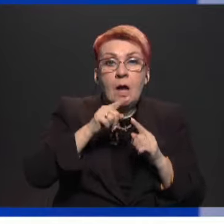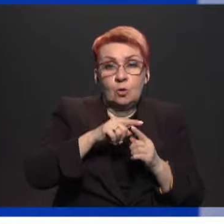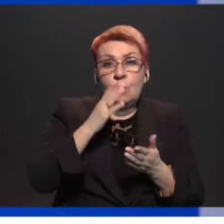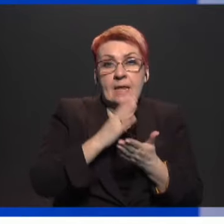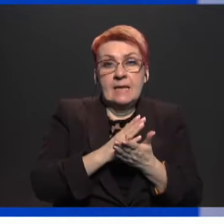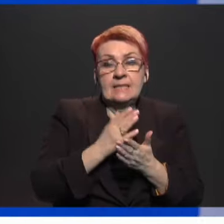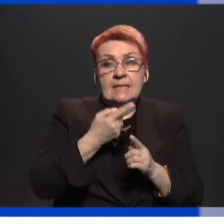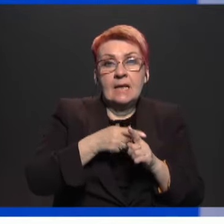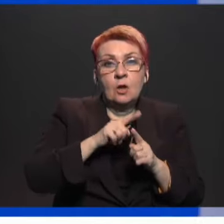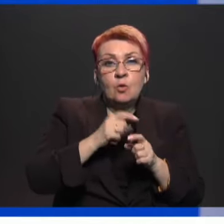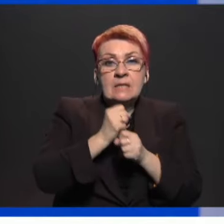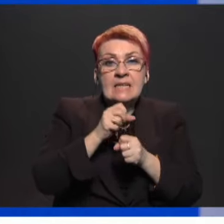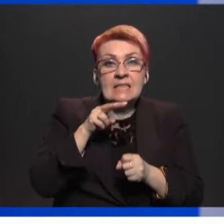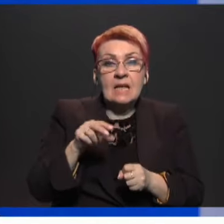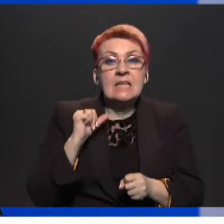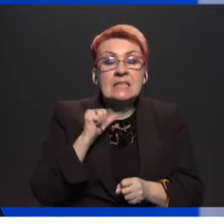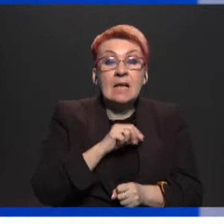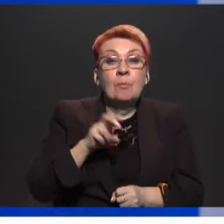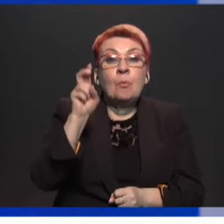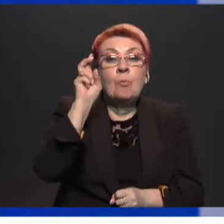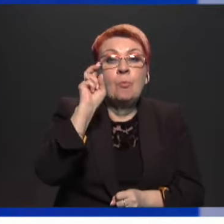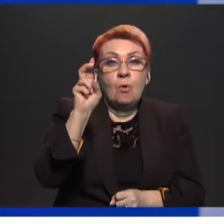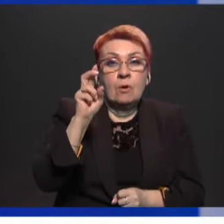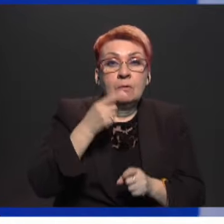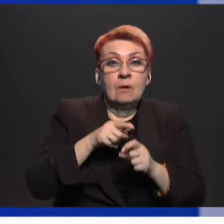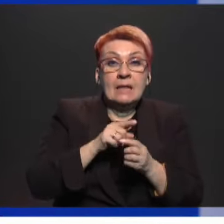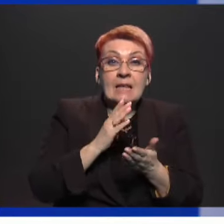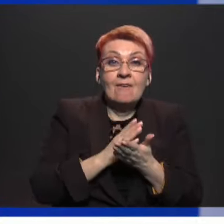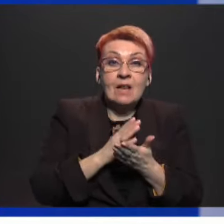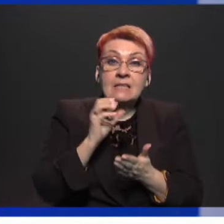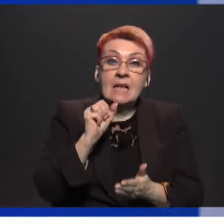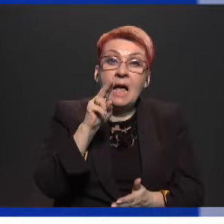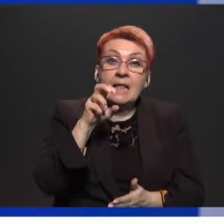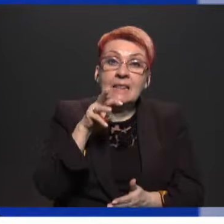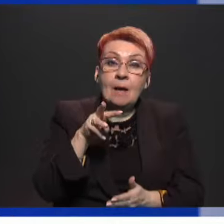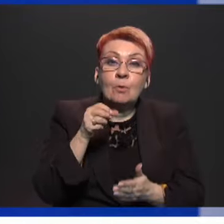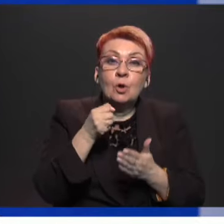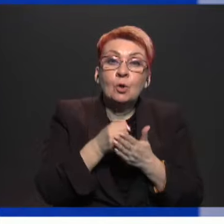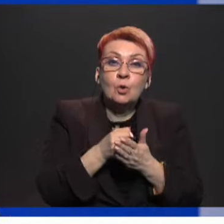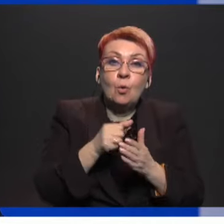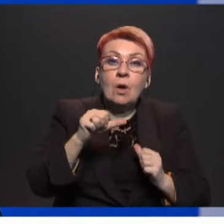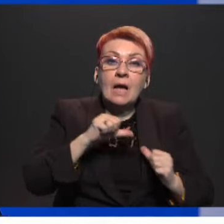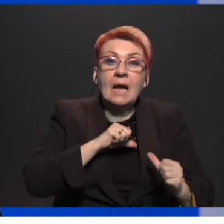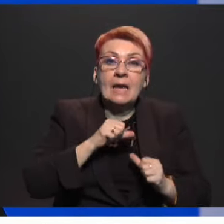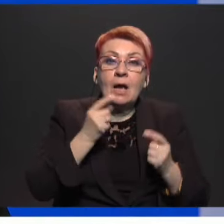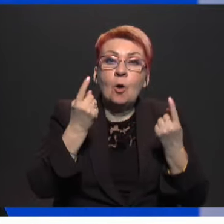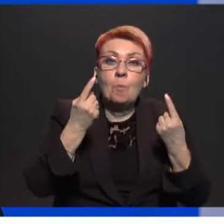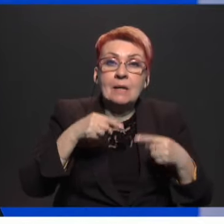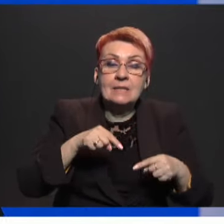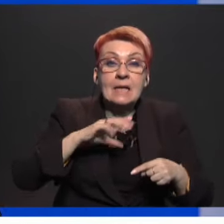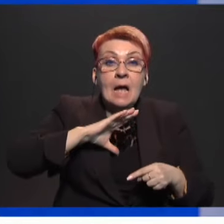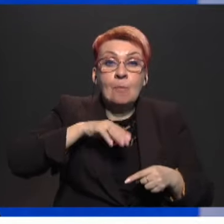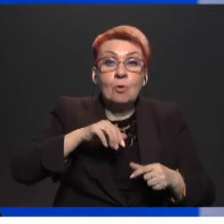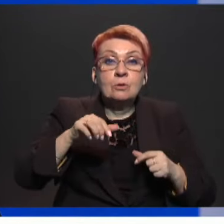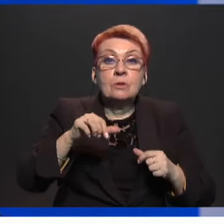создал сам Бог. Этой иконой Бога являлся Адам до грехопадения. После